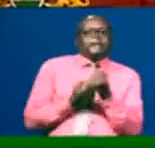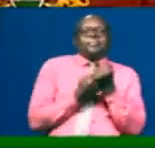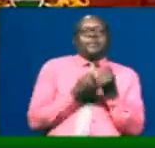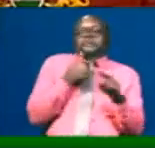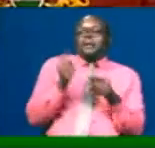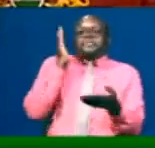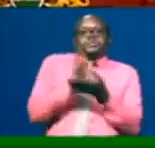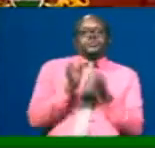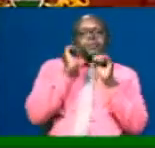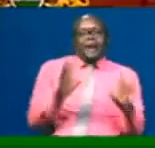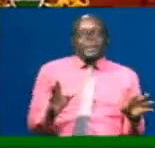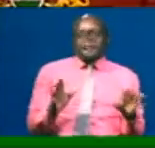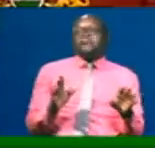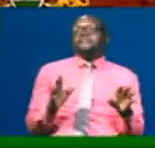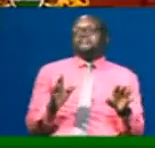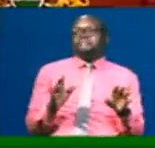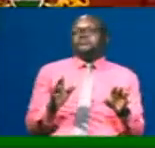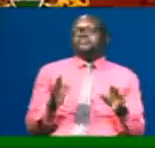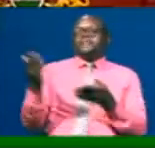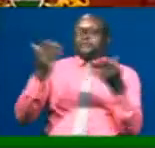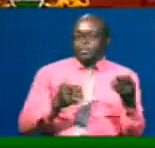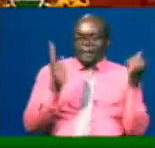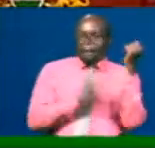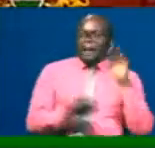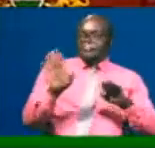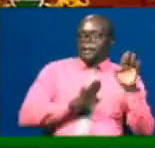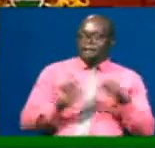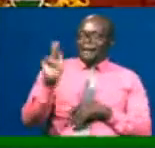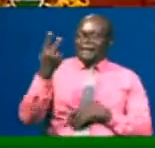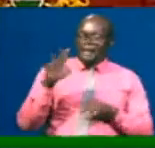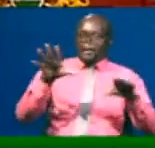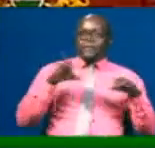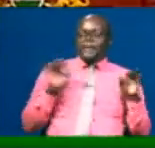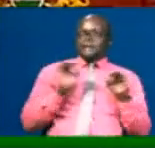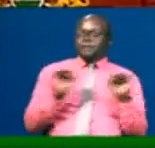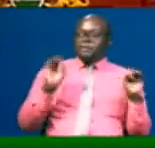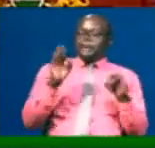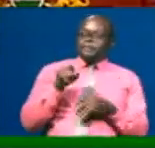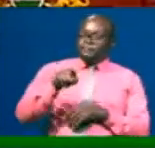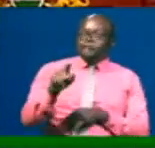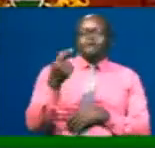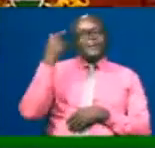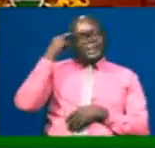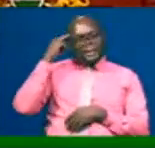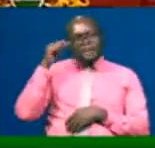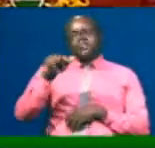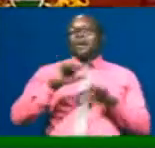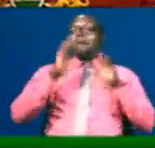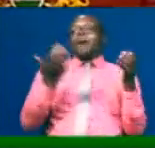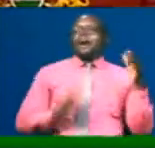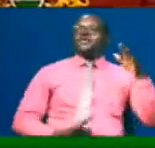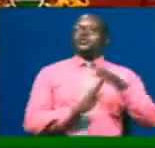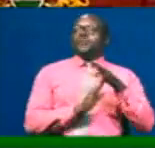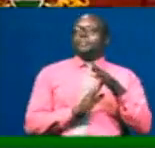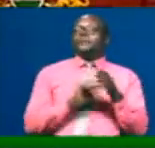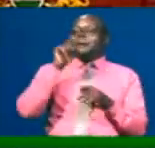mbovu hapa nchini Kenya, hatutakubali. Na kama wewe mnajiona kama kiranja wa dunia, ifahamike